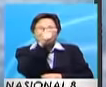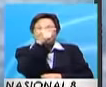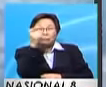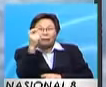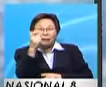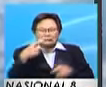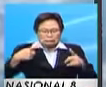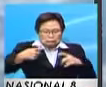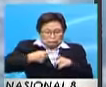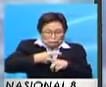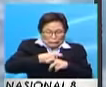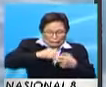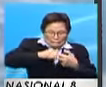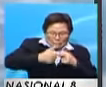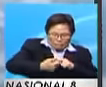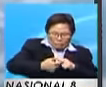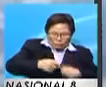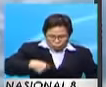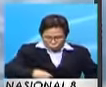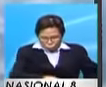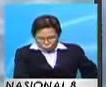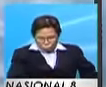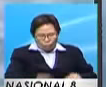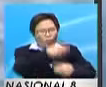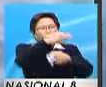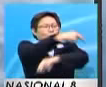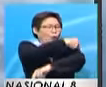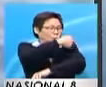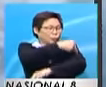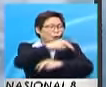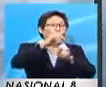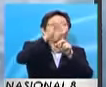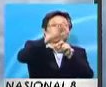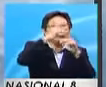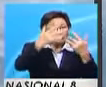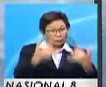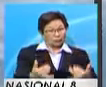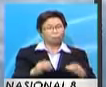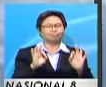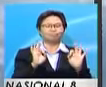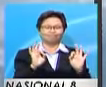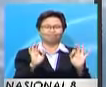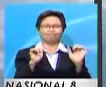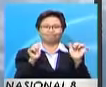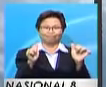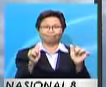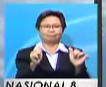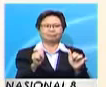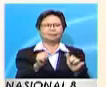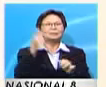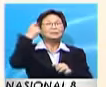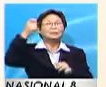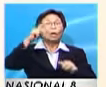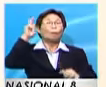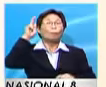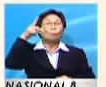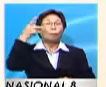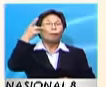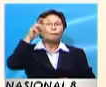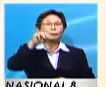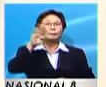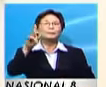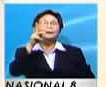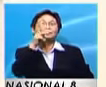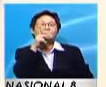akibat komplikasi usus di Hospital Pulau Pinang awan kita di dabra jajal keadaan stabil menurut sejauh politik menteri